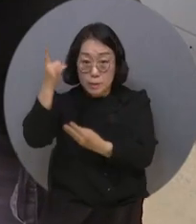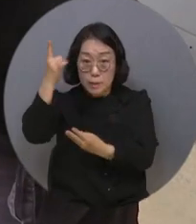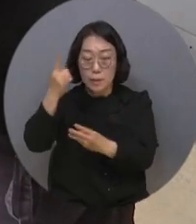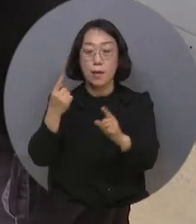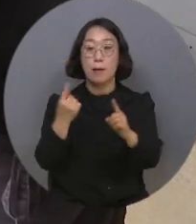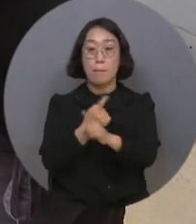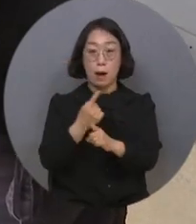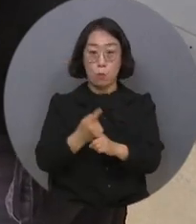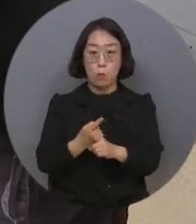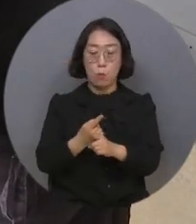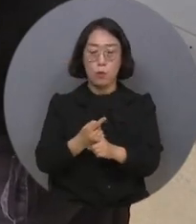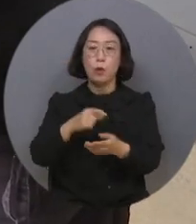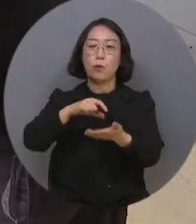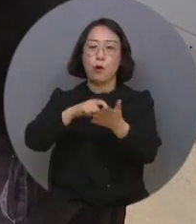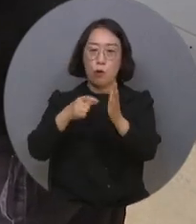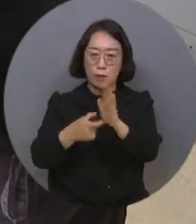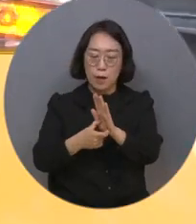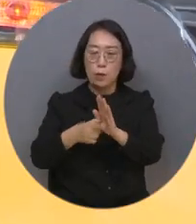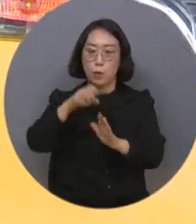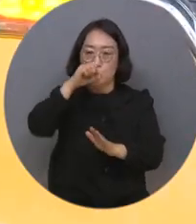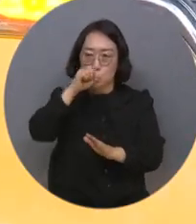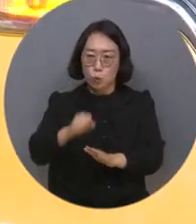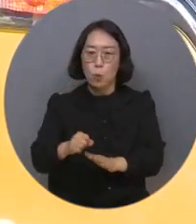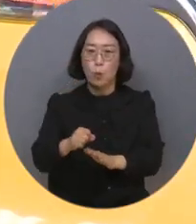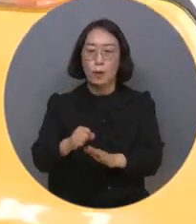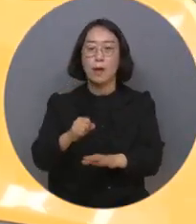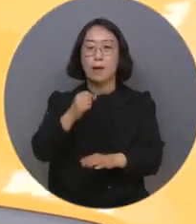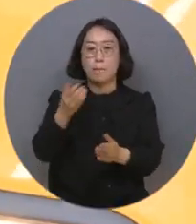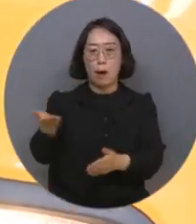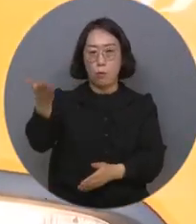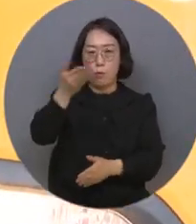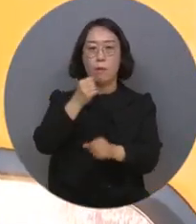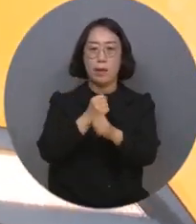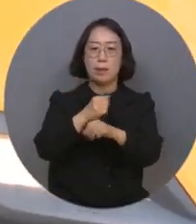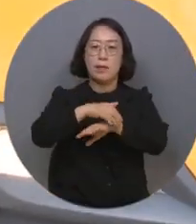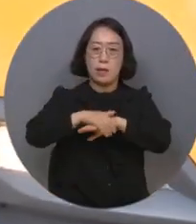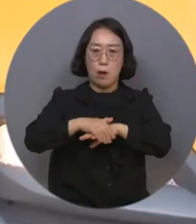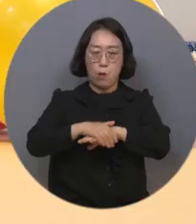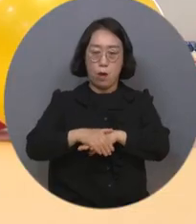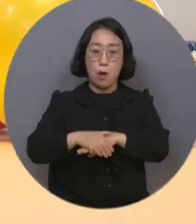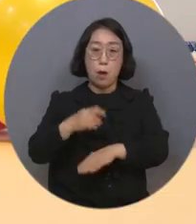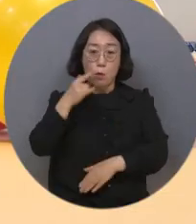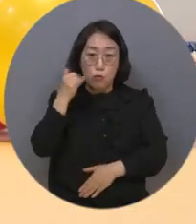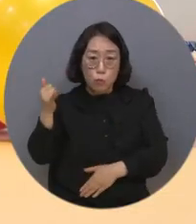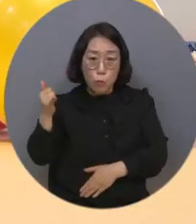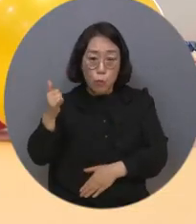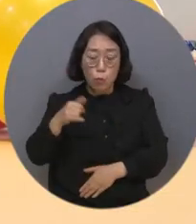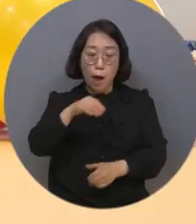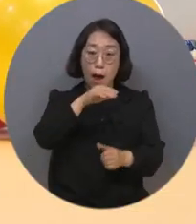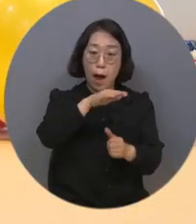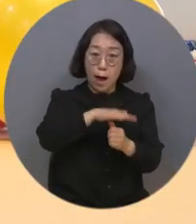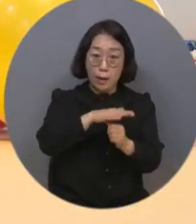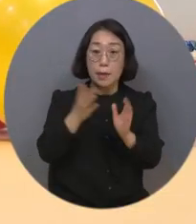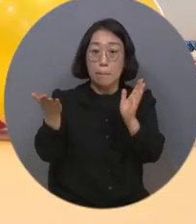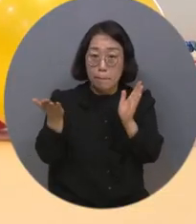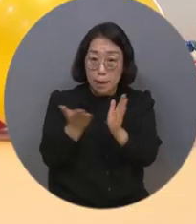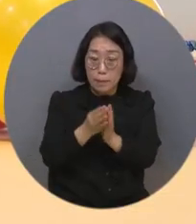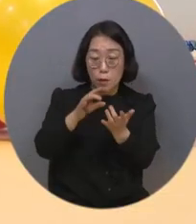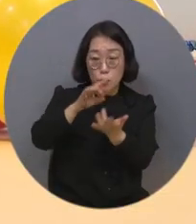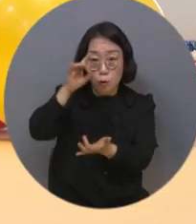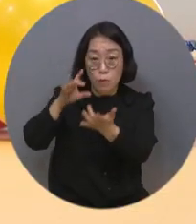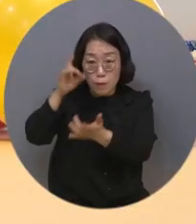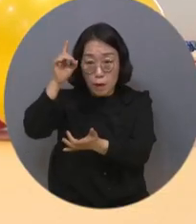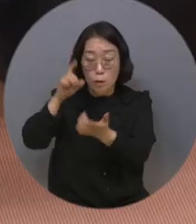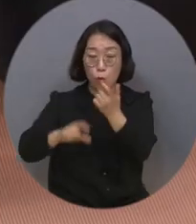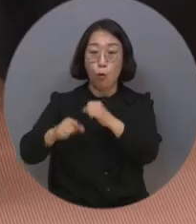적정 규모화하여 양질의 교육 서비스를 지원하기로 했습니다. 또한 학부모가 교육관과 유아의 특성에 맞는 맞춤 교육을